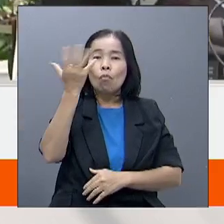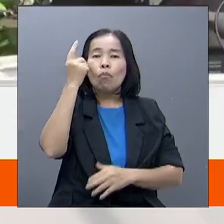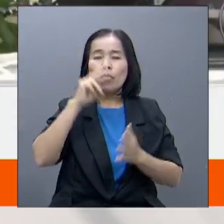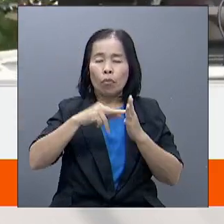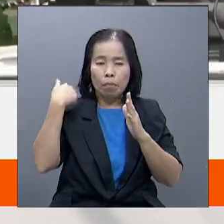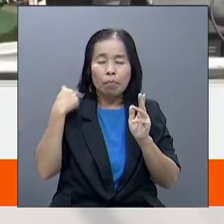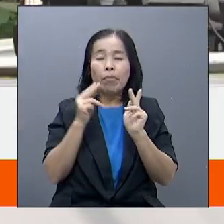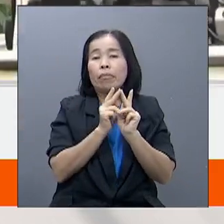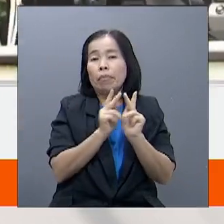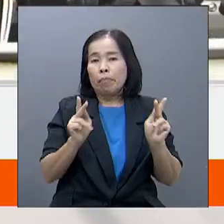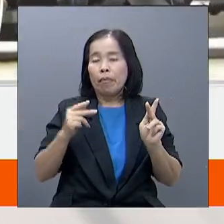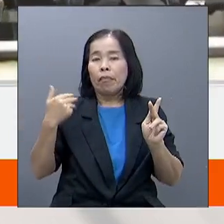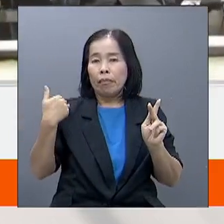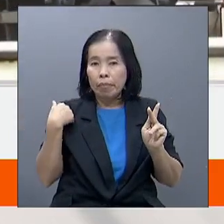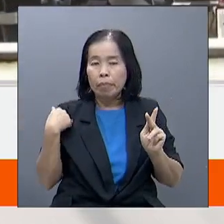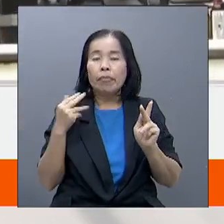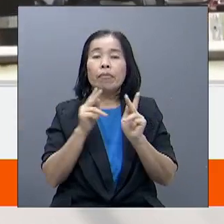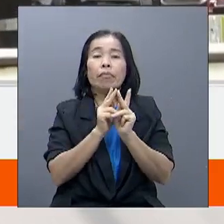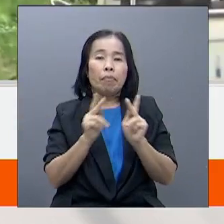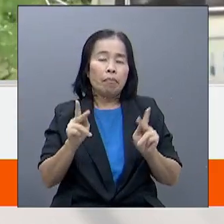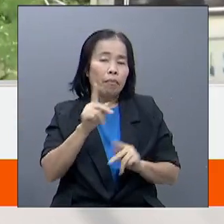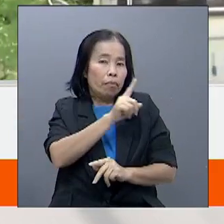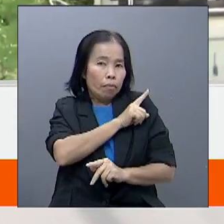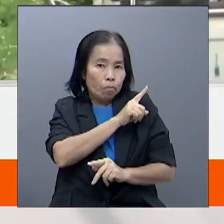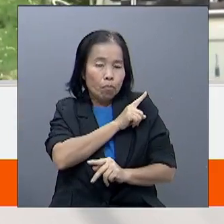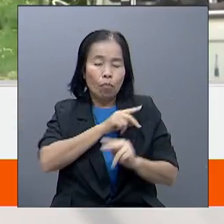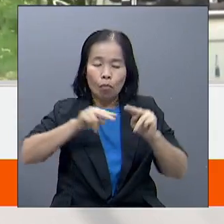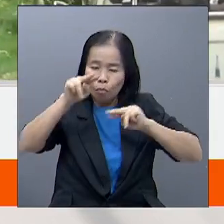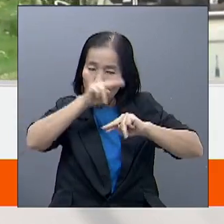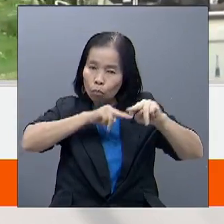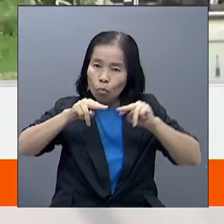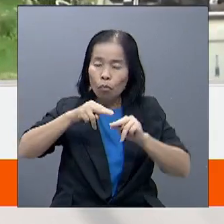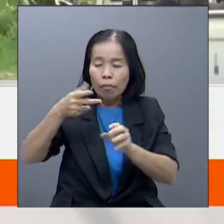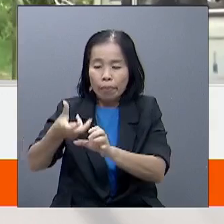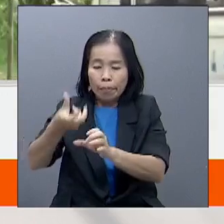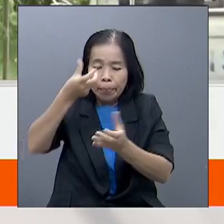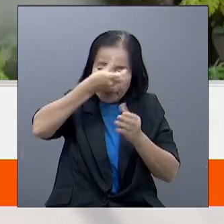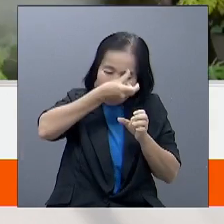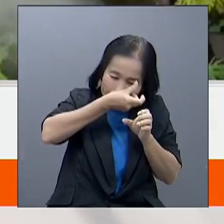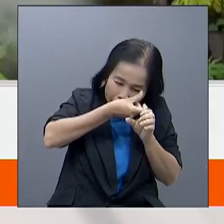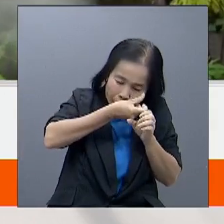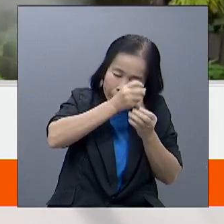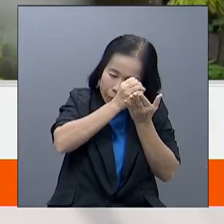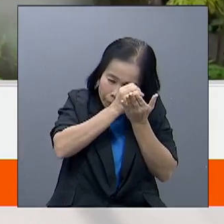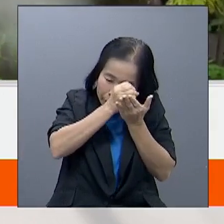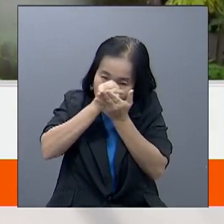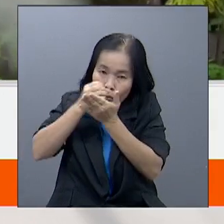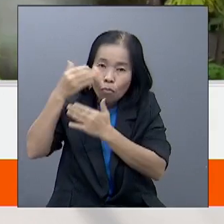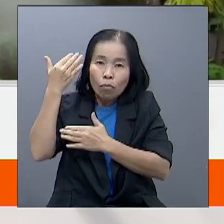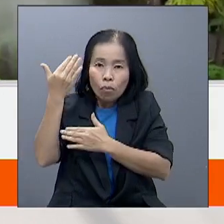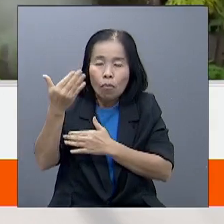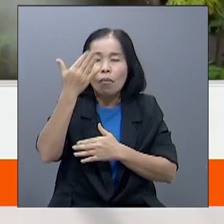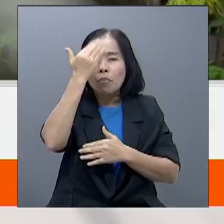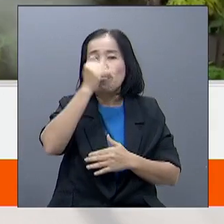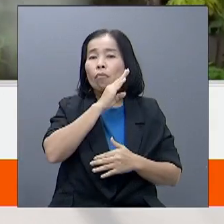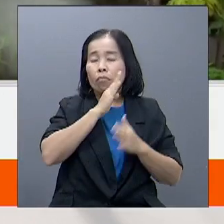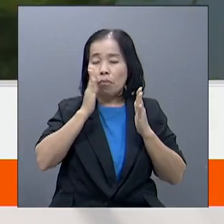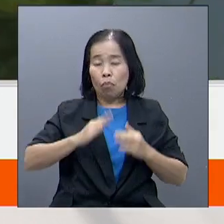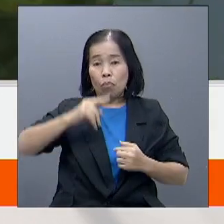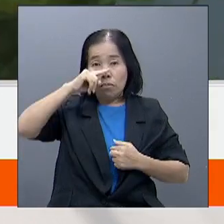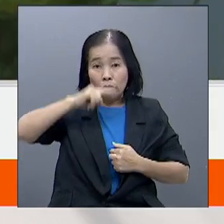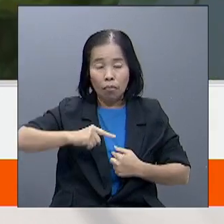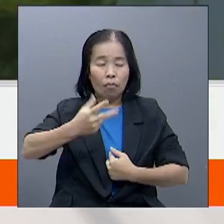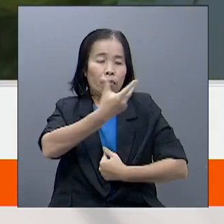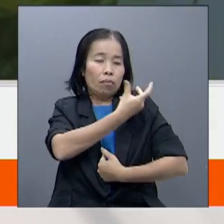คซีนหนึ่งก็จะมีการในการดูแลอีกครั้งหนึ่งนะครับมีการวิจัยอีกทีหนึ่งนะครับสำหรับของคนไทยด้วยกันเองน